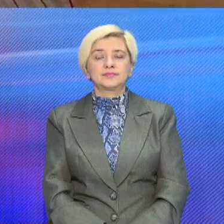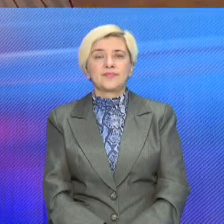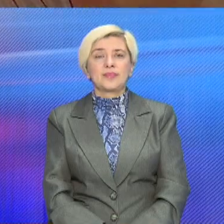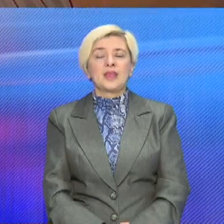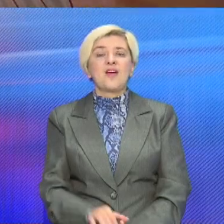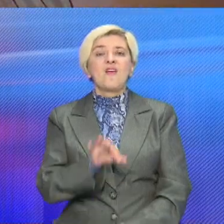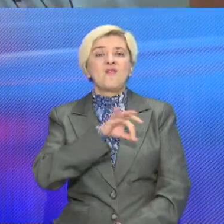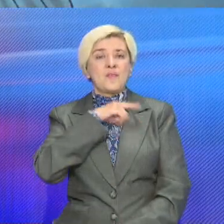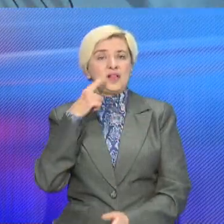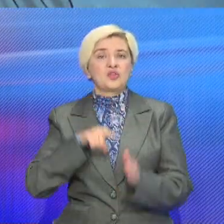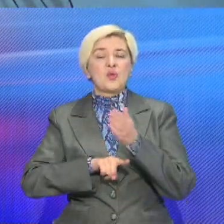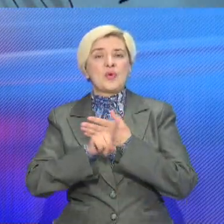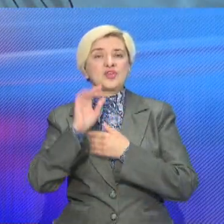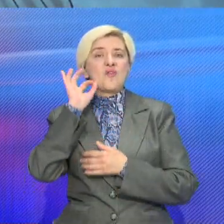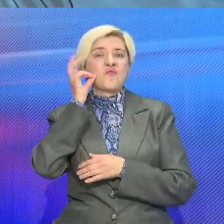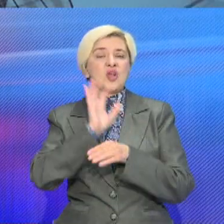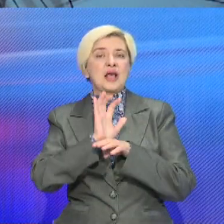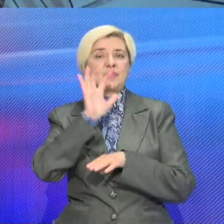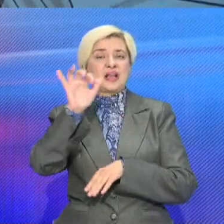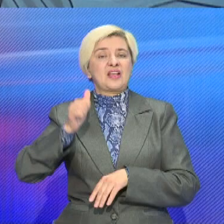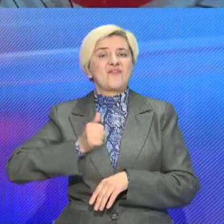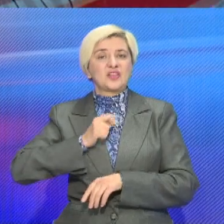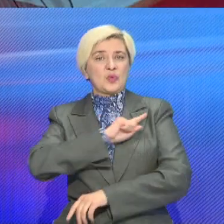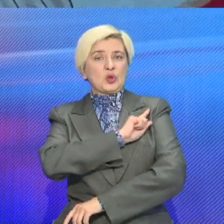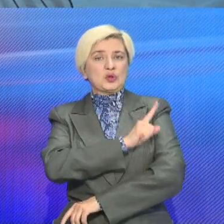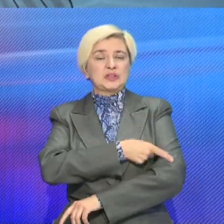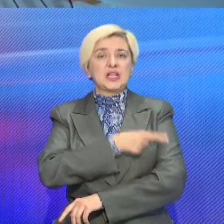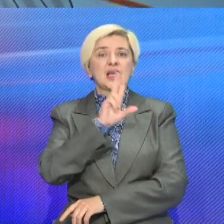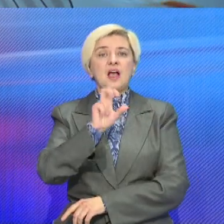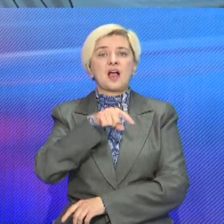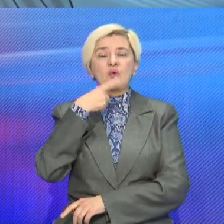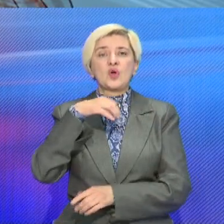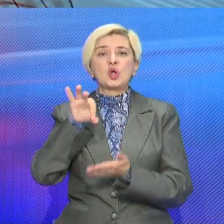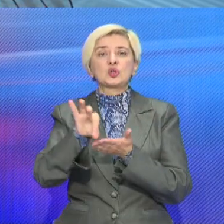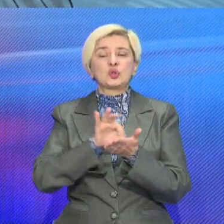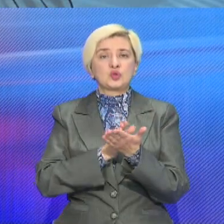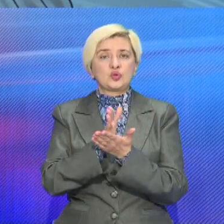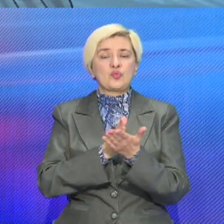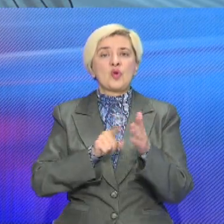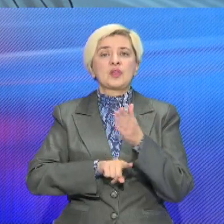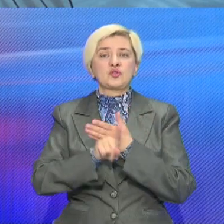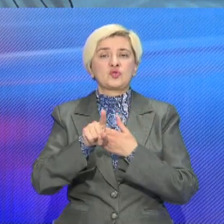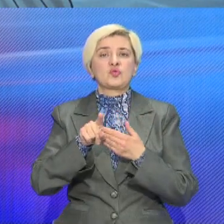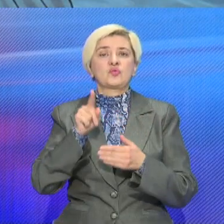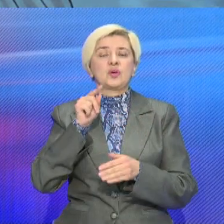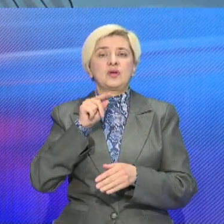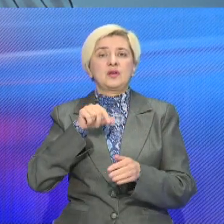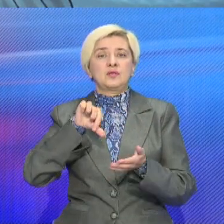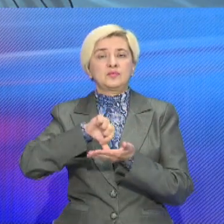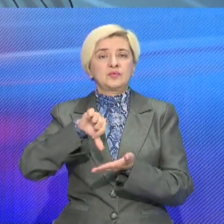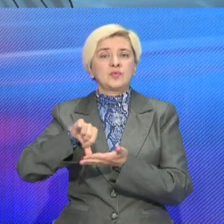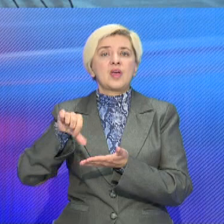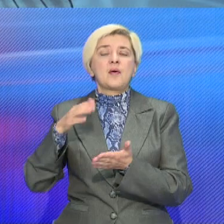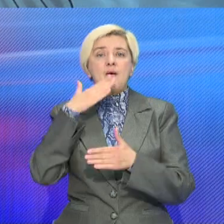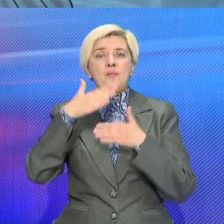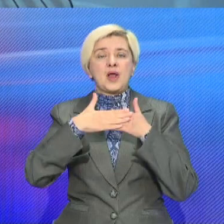У Беларусі пачынаюцца восеньскія адпраўкі ва ўзброеныя сілы. Як агучана, тэрміновую службу пачнуць несці амаль 1700 юнакоў